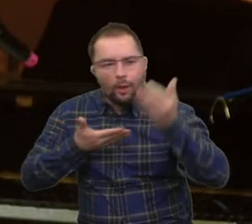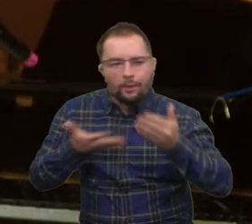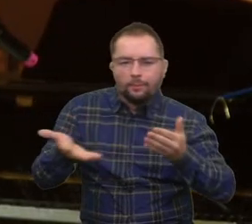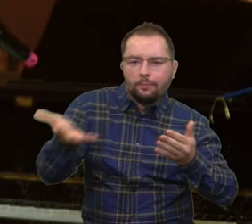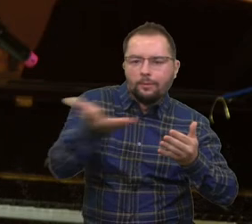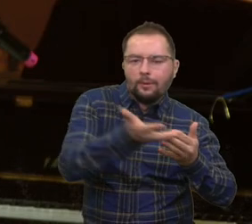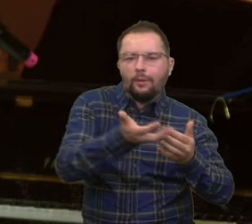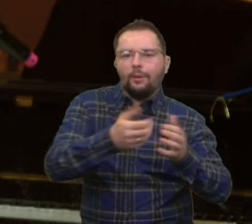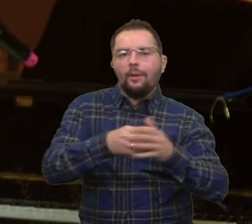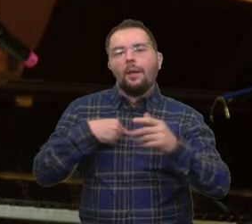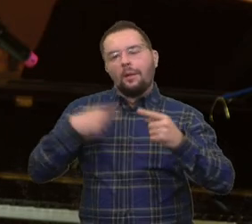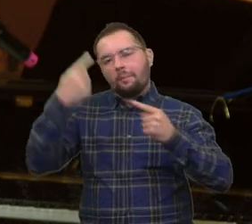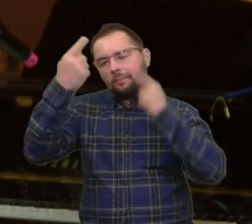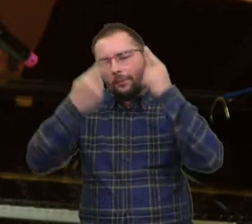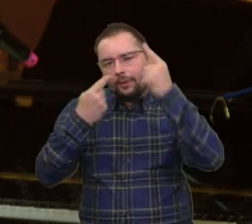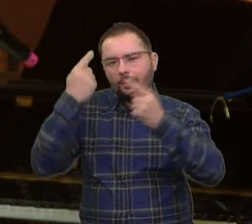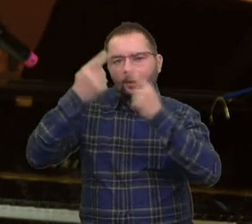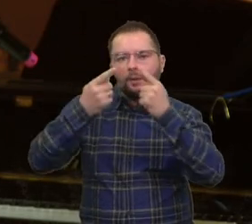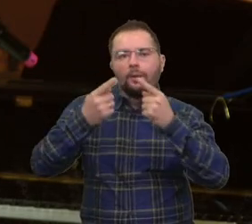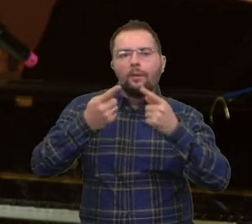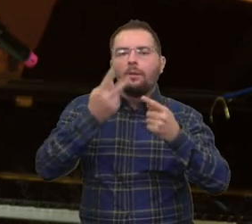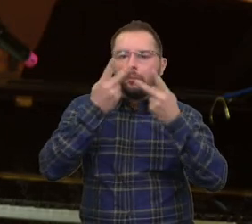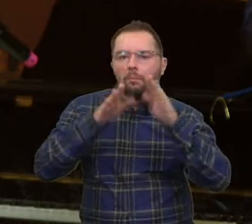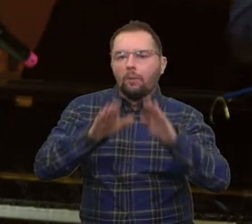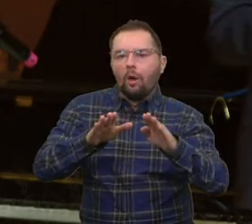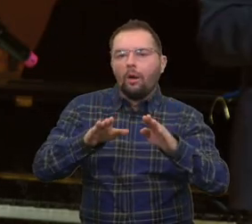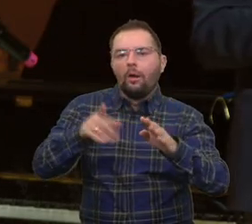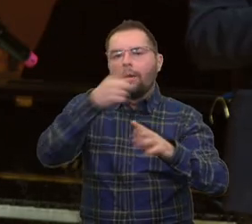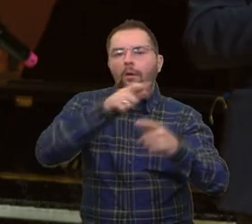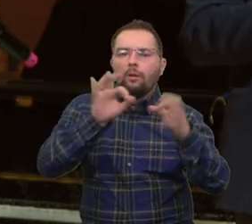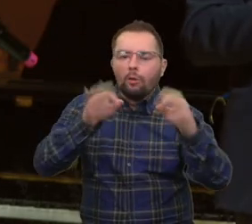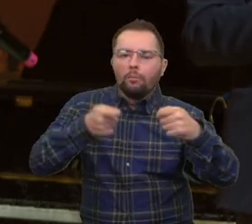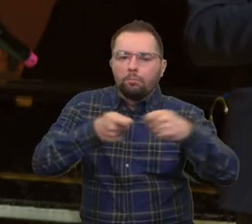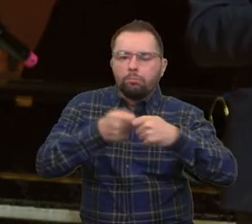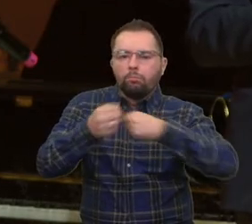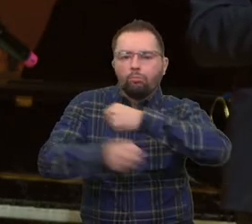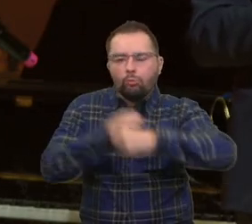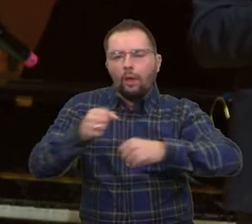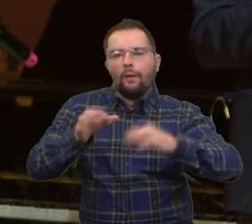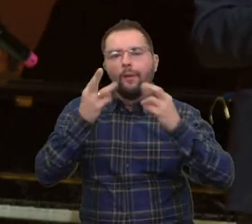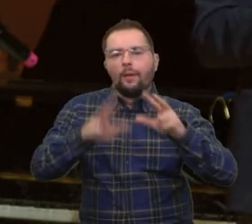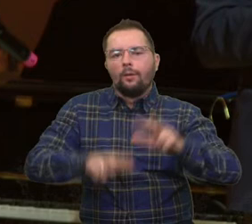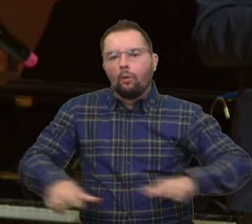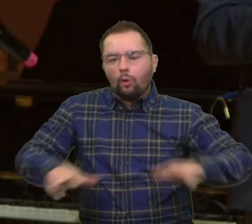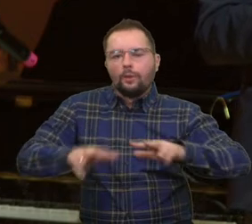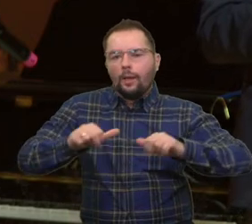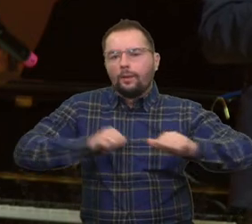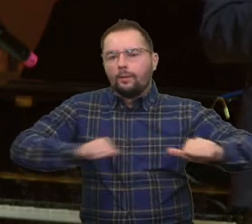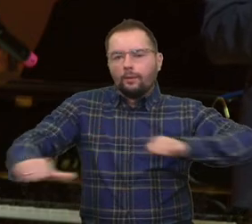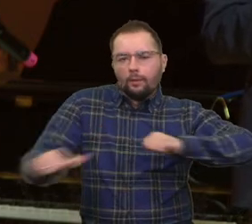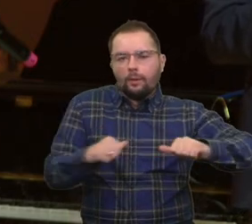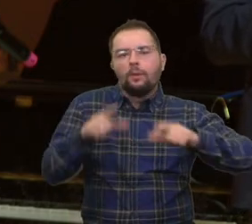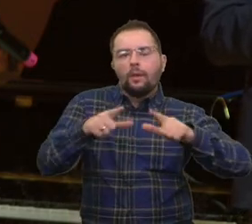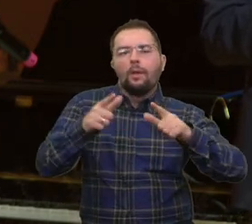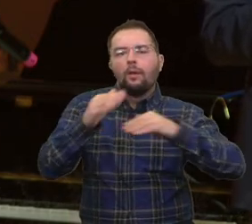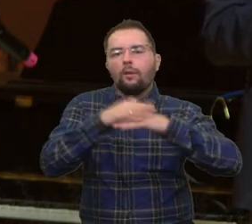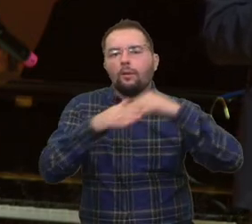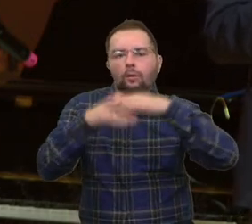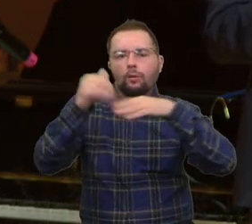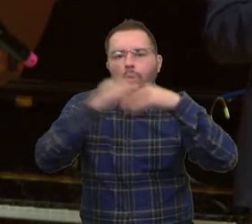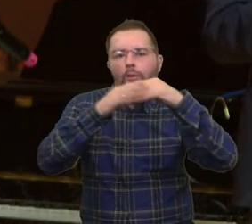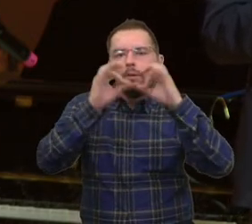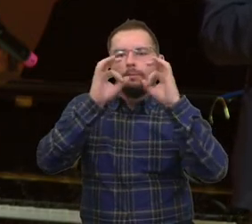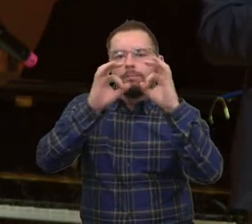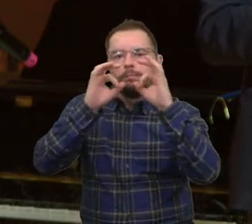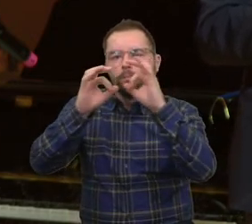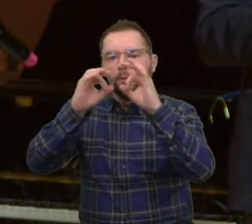Myślę, że to właśnie pokazuje, że my tworzymy tą prawdziwą wspólnotę samorządową. I myślę, że ta zgoda buduje, która